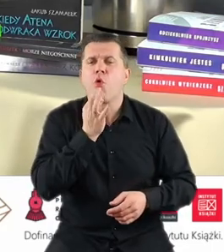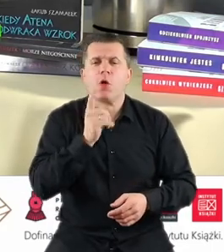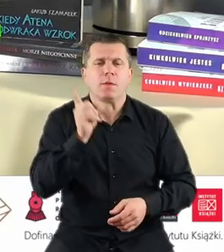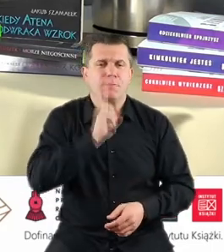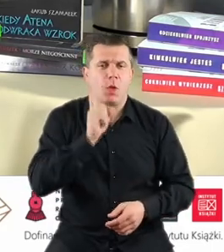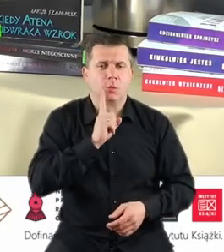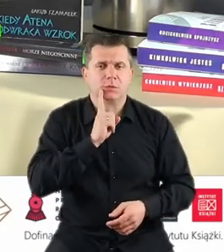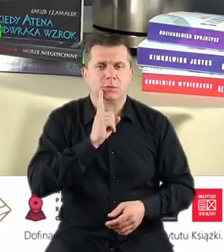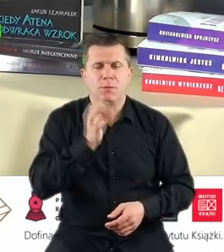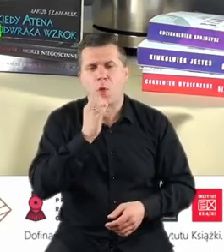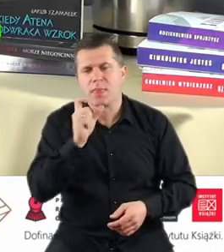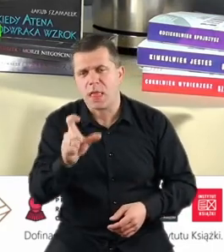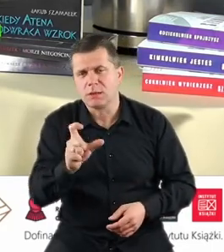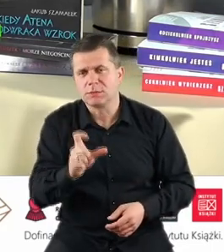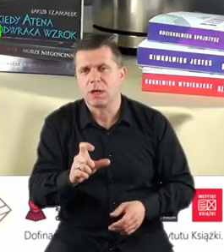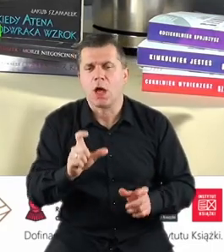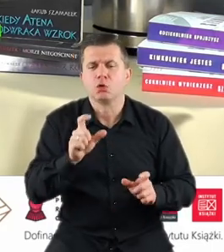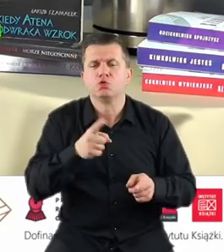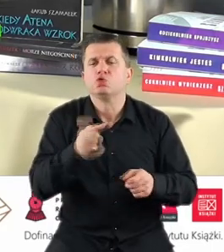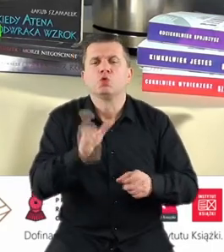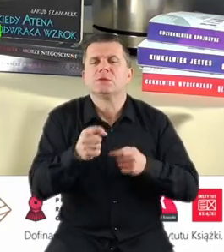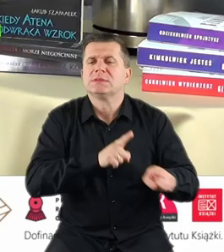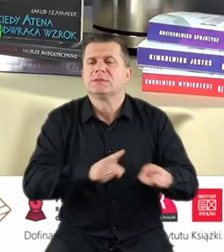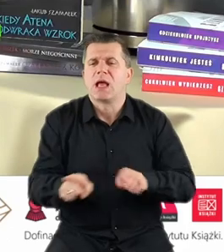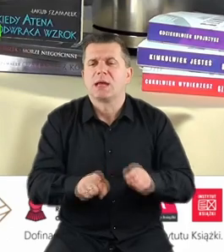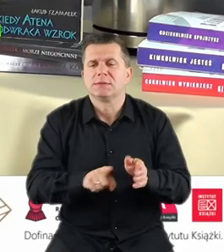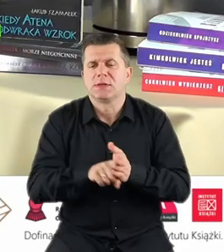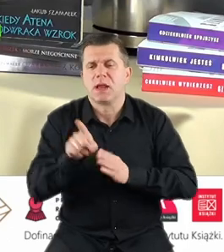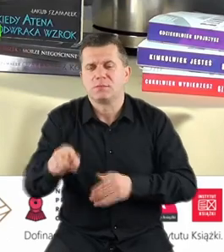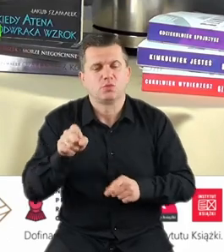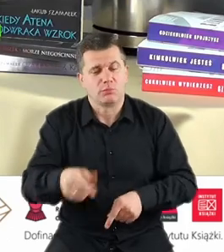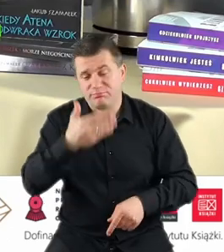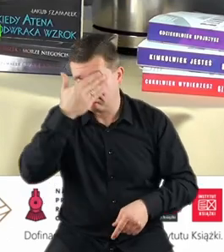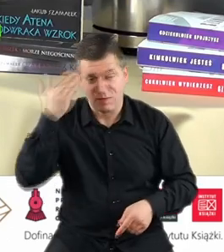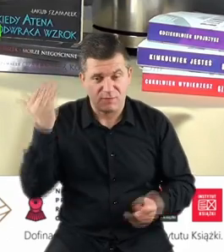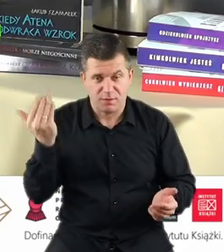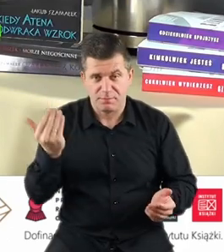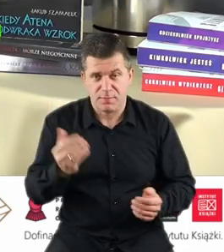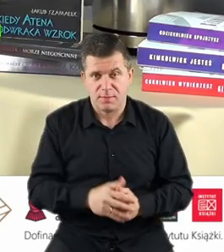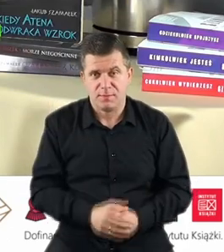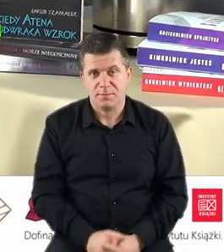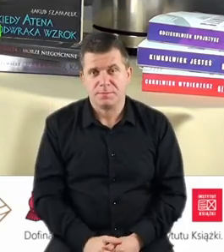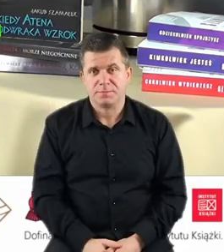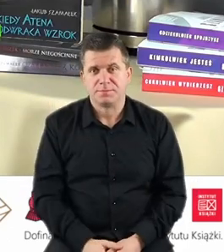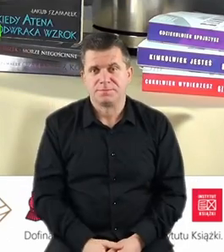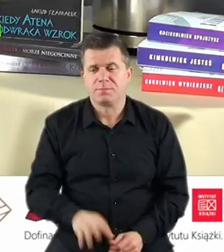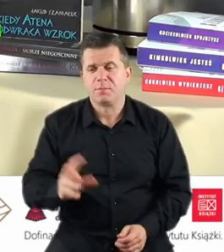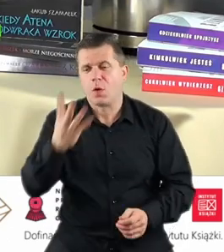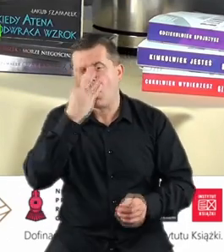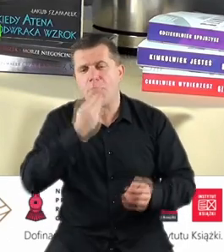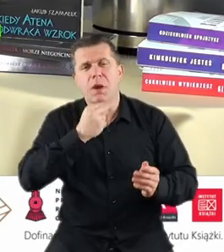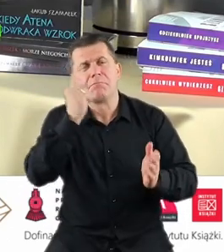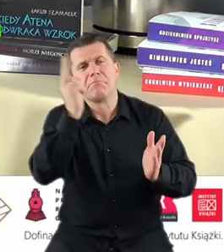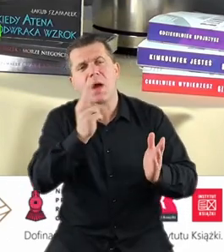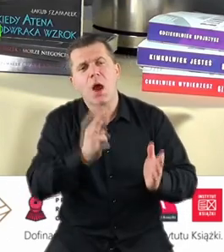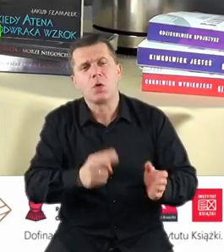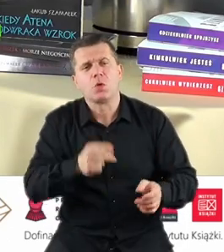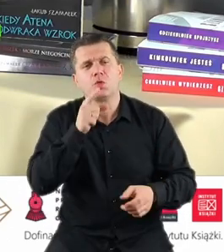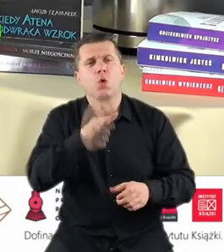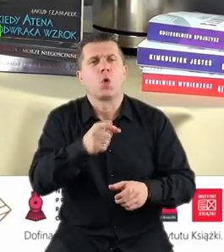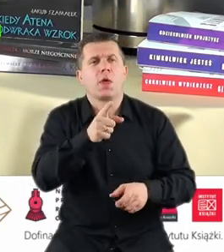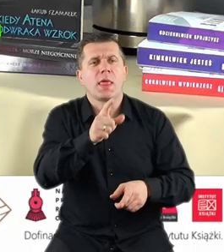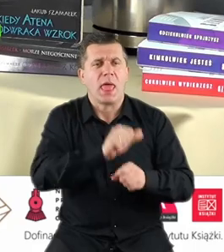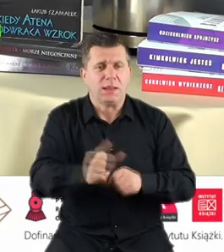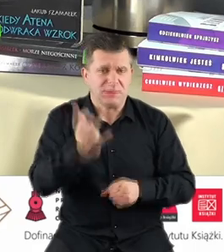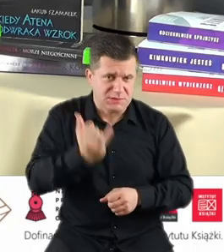młodzieniec, chłopak, ale co to tak naprawdę znaczyło dla nich, nie wiemy. To, jak oni to malują na wazach, to też wcale nie znaczy, że